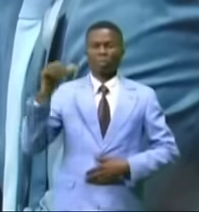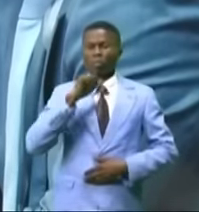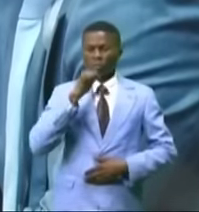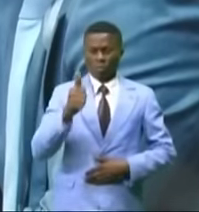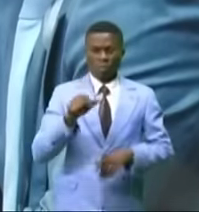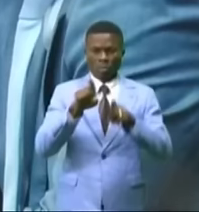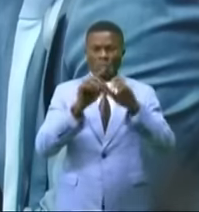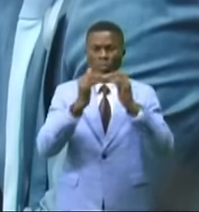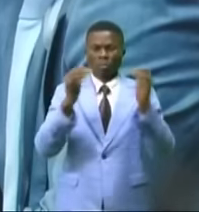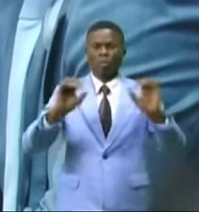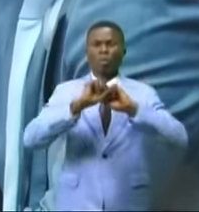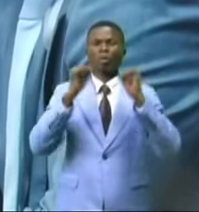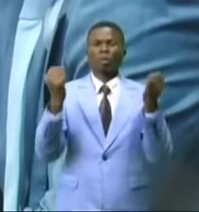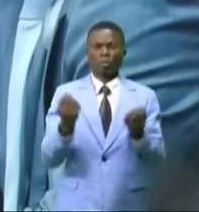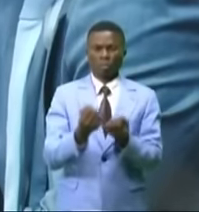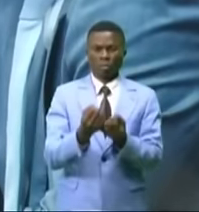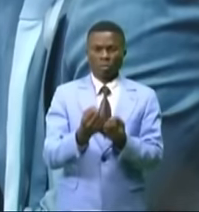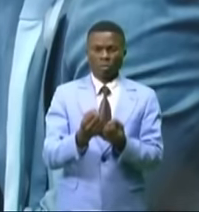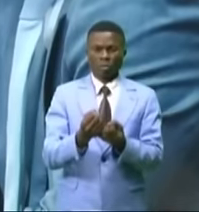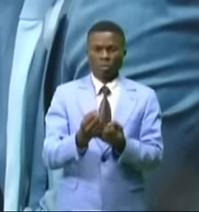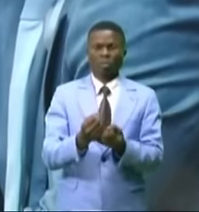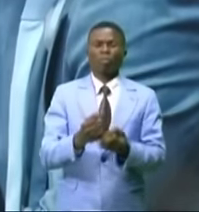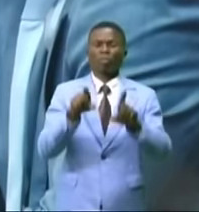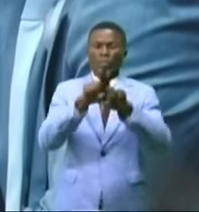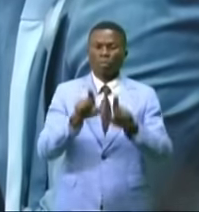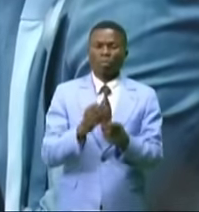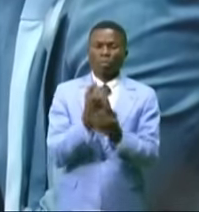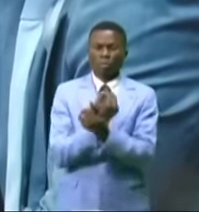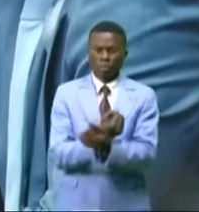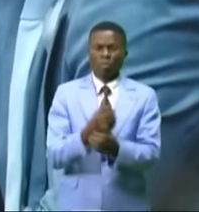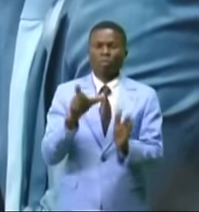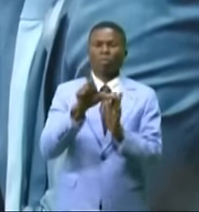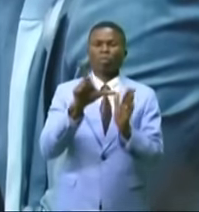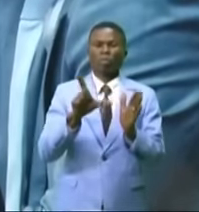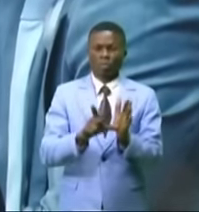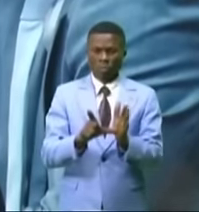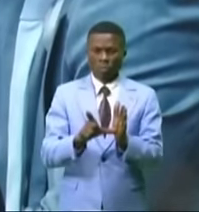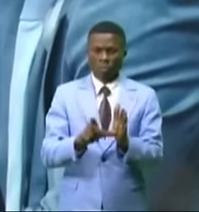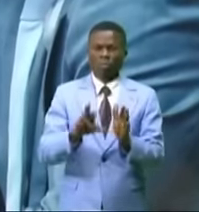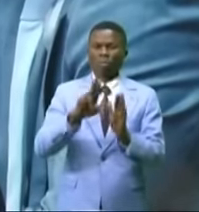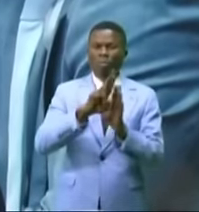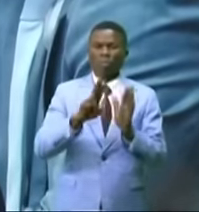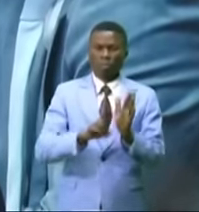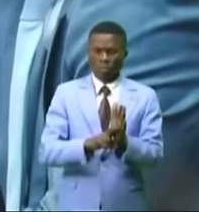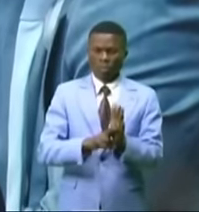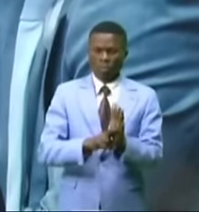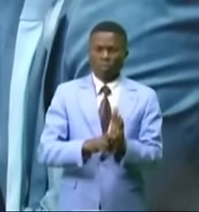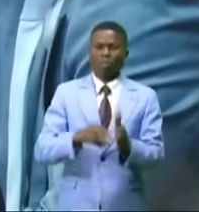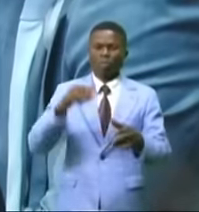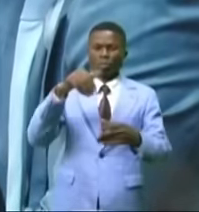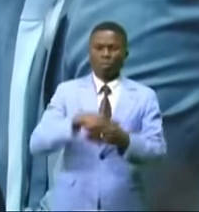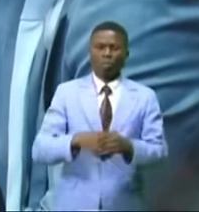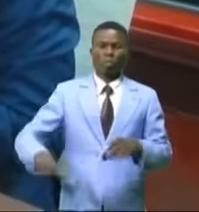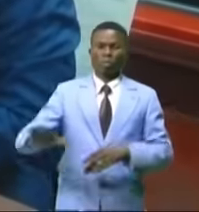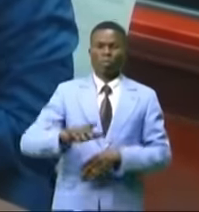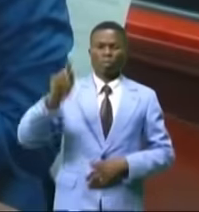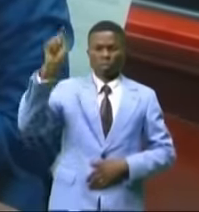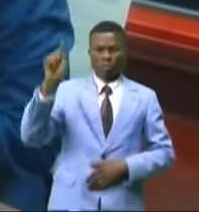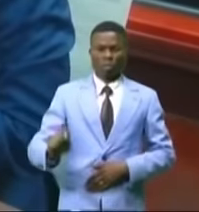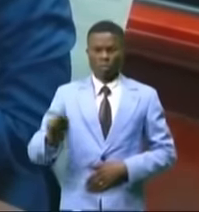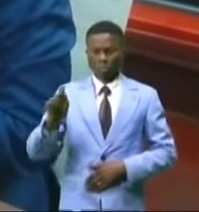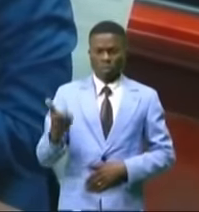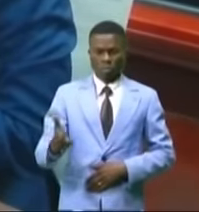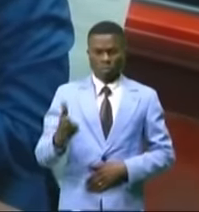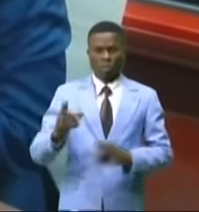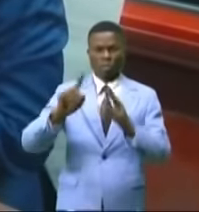la paix sociale et de respecter les lois et règles en vigueur au Tchad. En exil